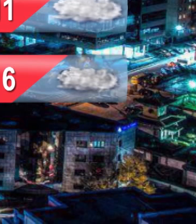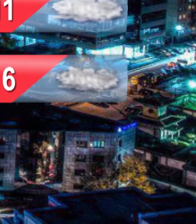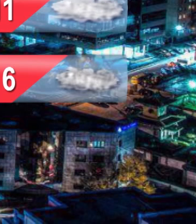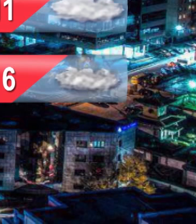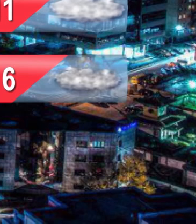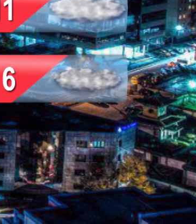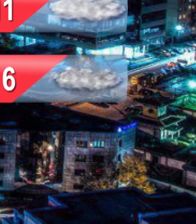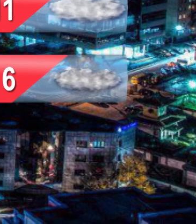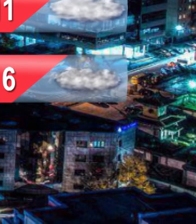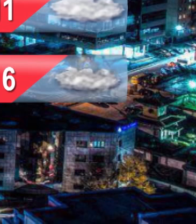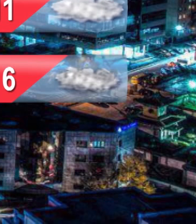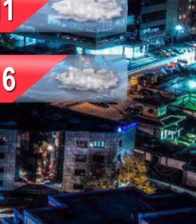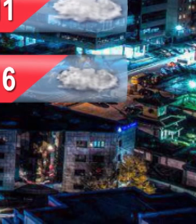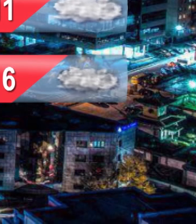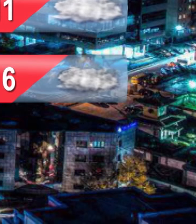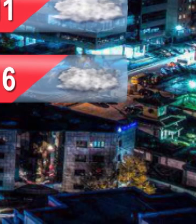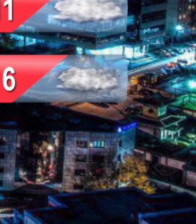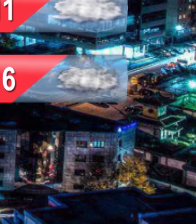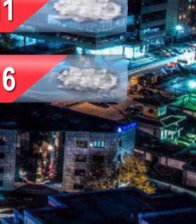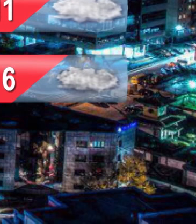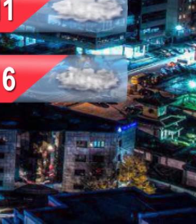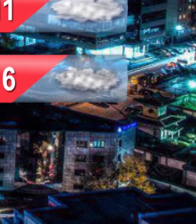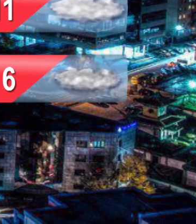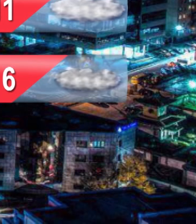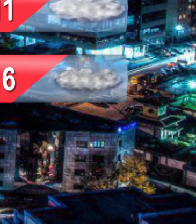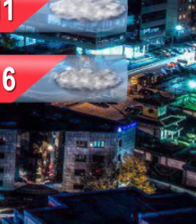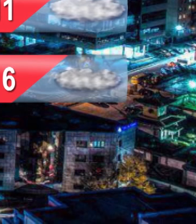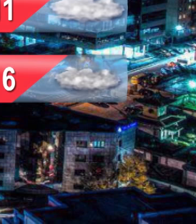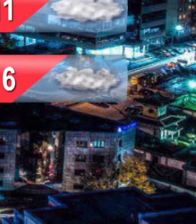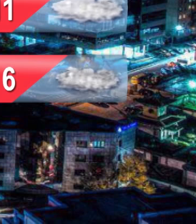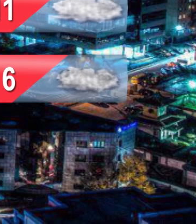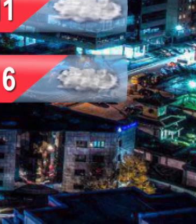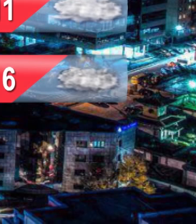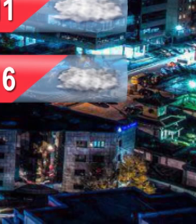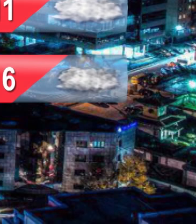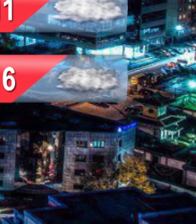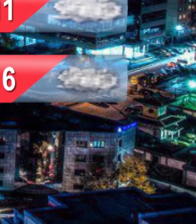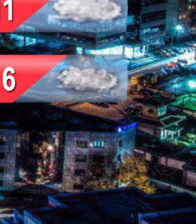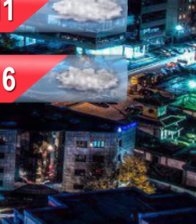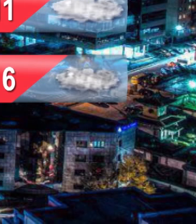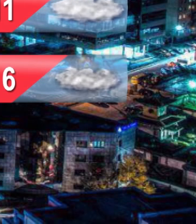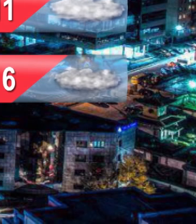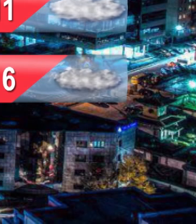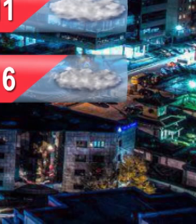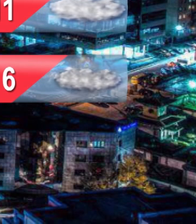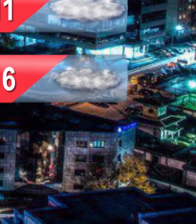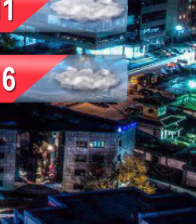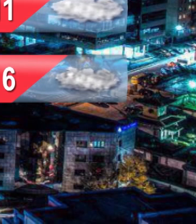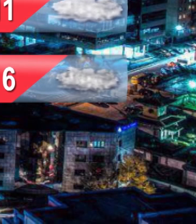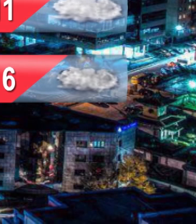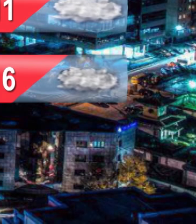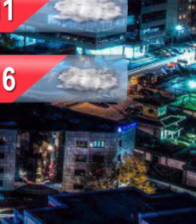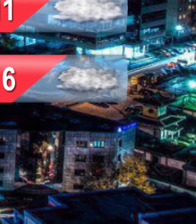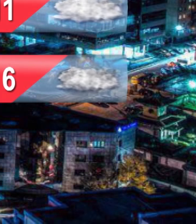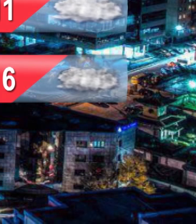өдөртөө үлшиж 5-аас 8 хэм дулаан байхад харин баасан болон бямпнем гарагт шөндөө ялангуй засварч 2 хэм дулаанаас 4 хэм